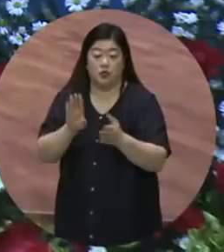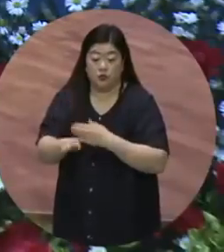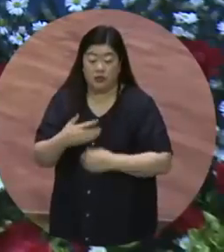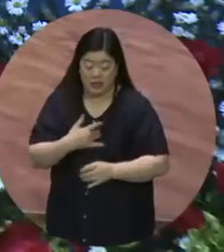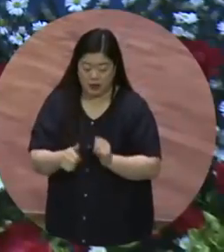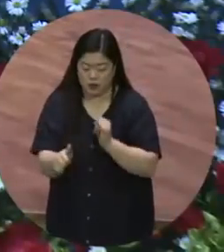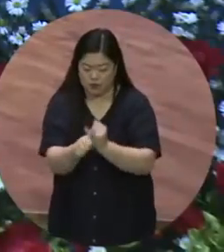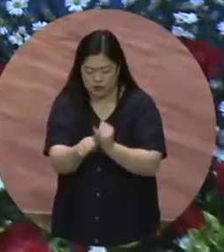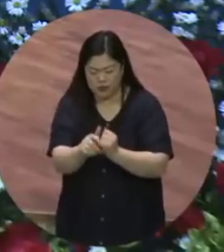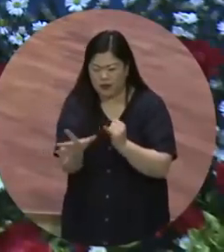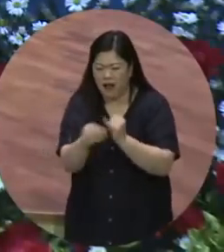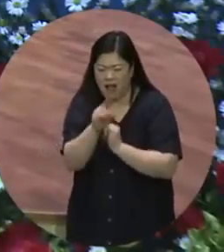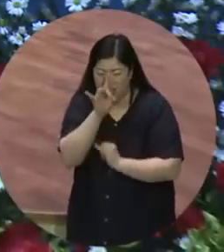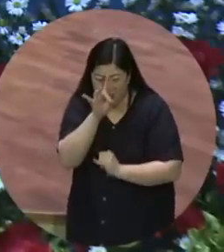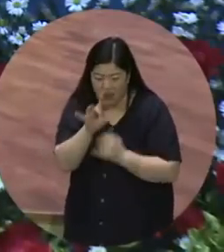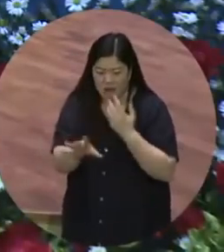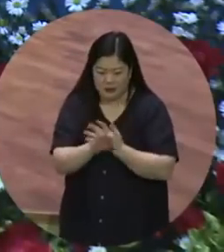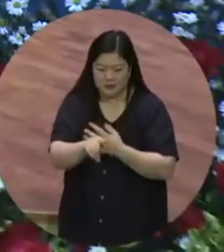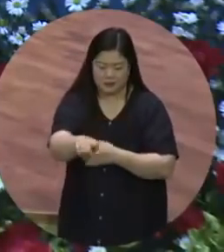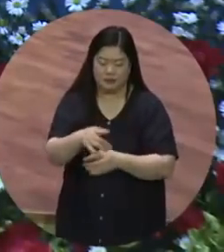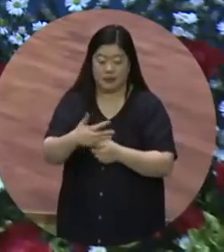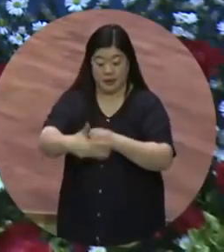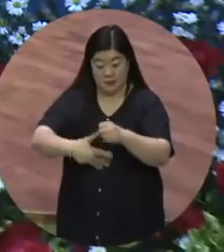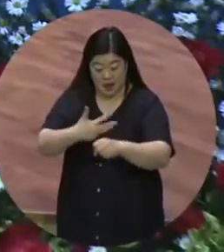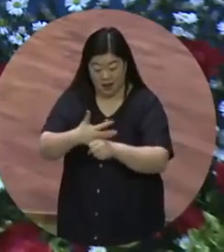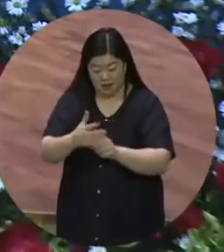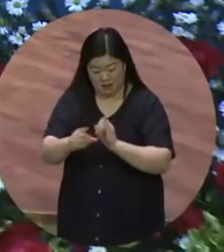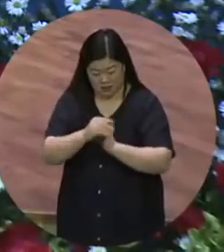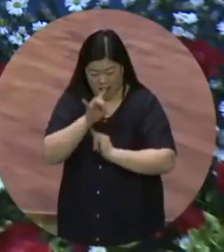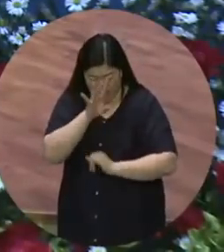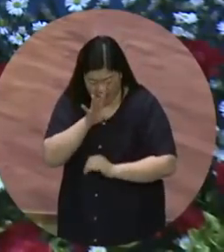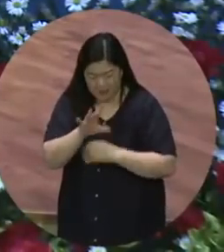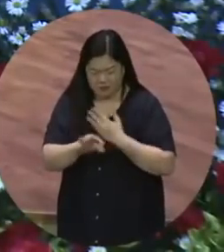이야기를 해주었어요. 이삭이 그랬기 때문에 그래 응답받았으니까.